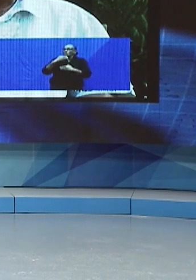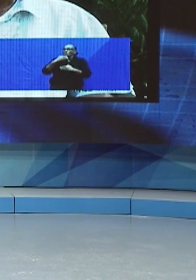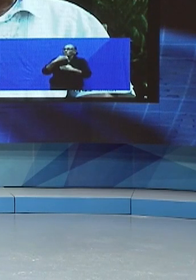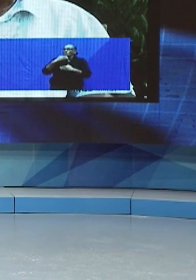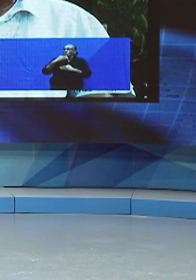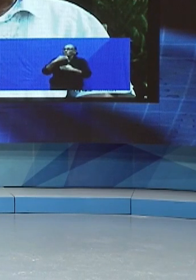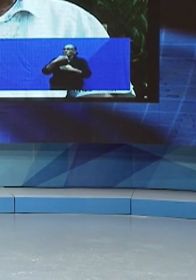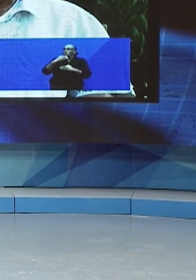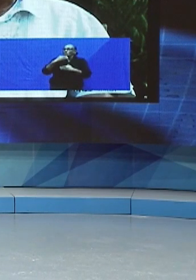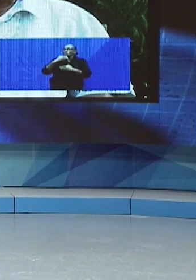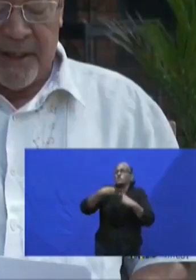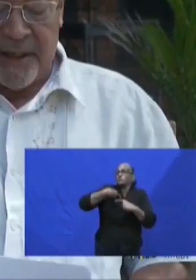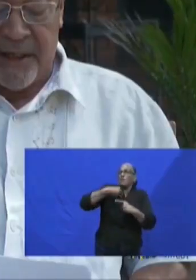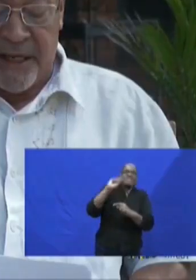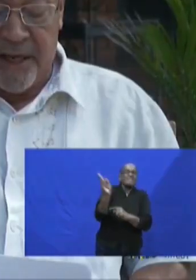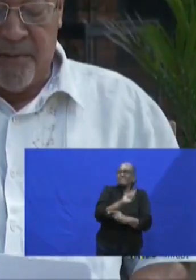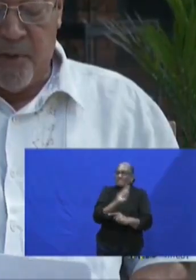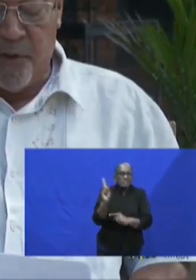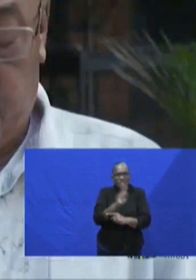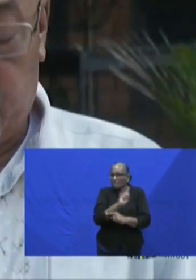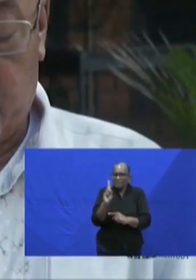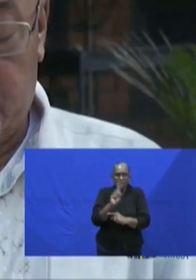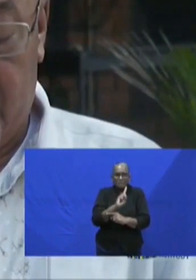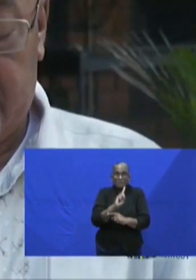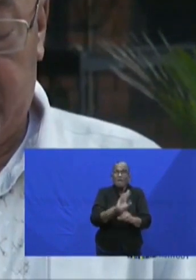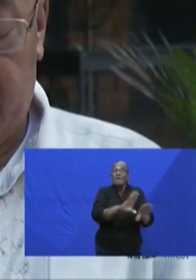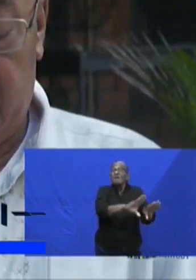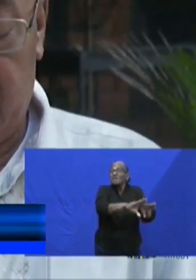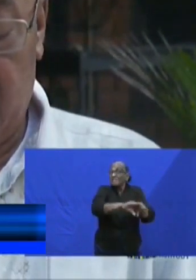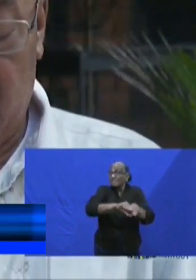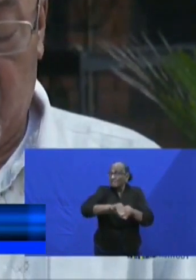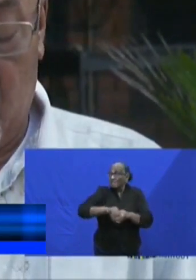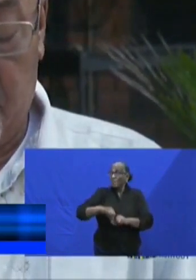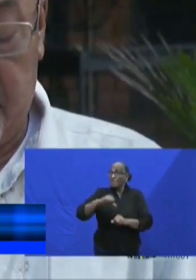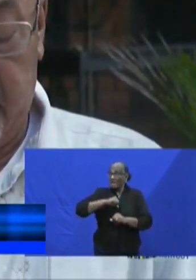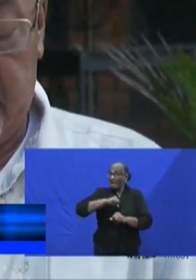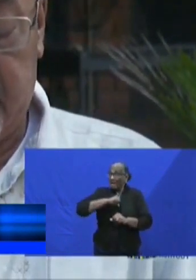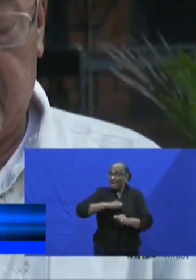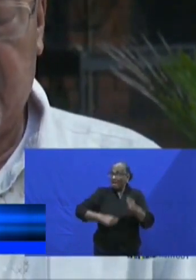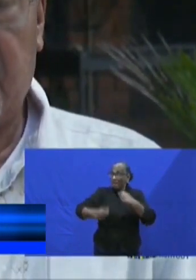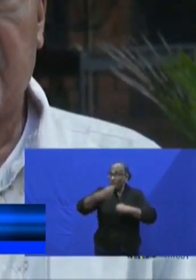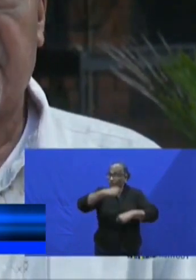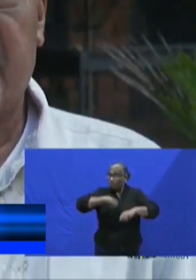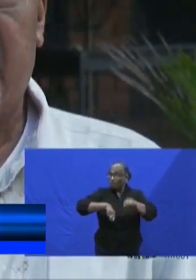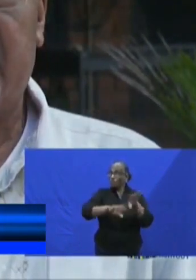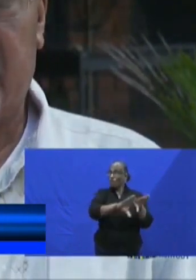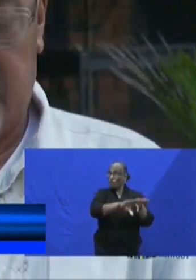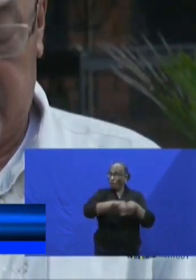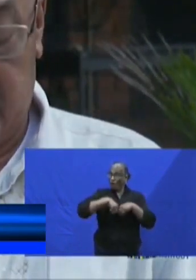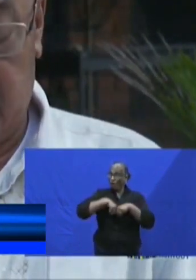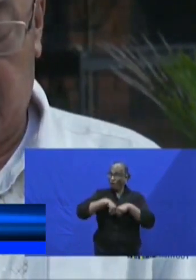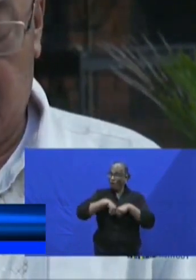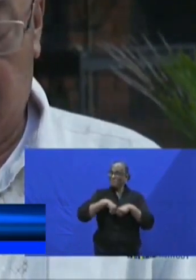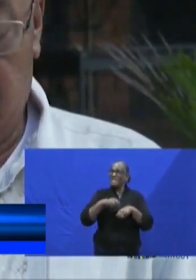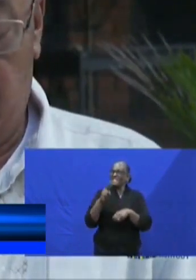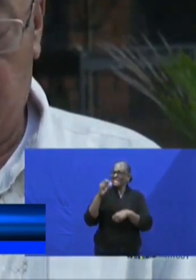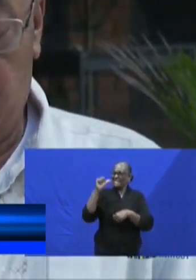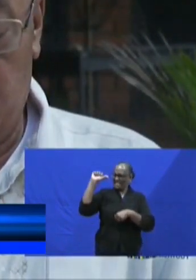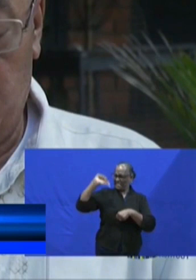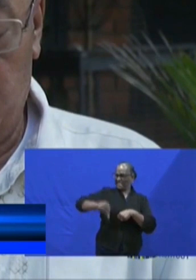laten besmetten. Neem uw voorzorgsmaatregelen om deze verraderlijke